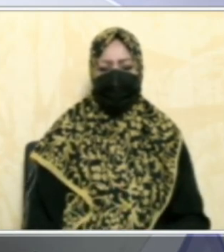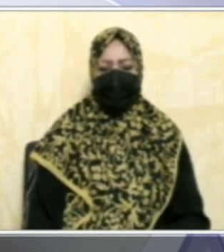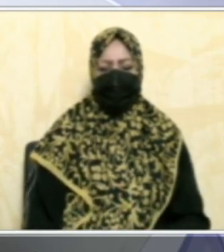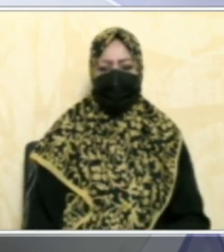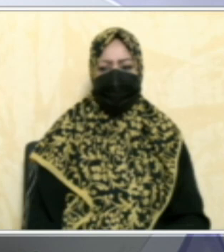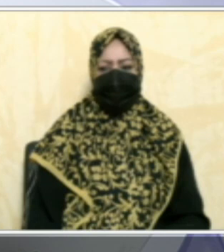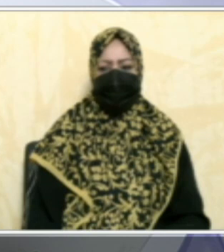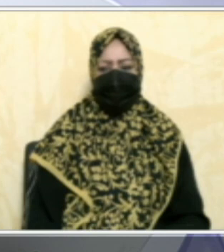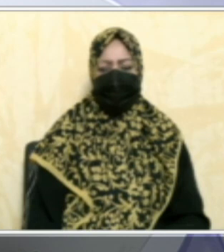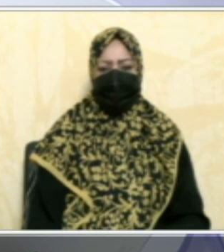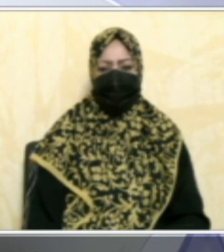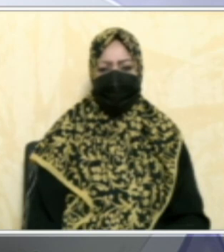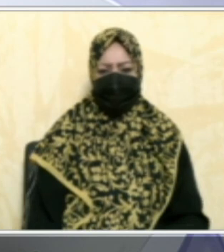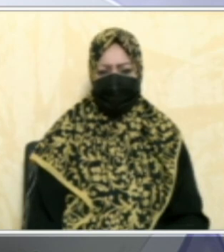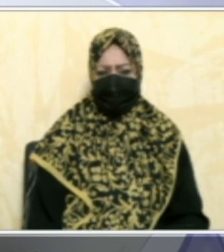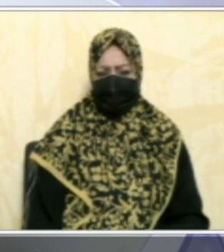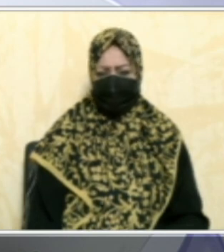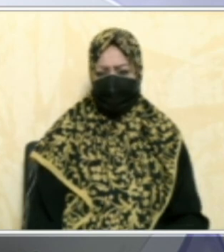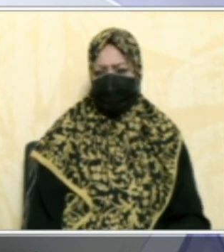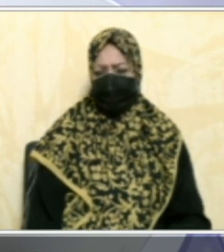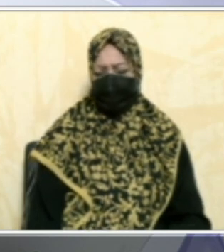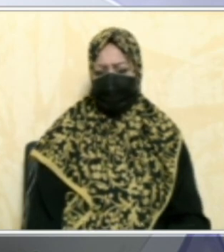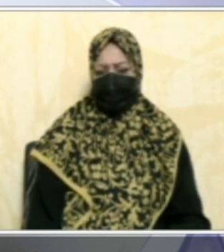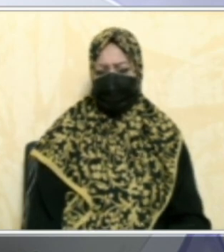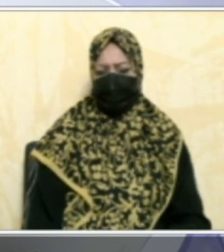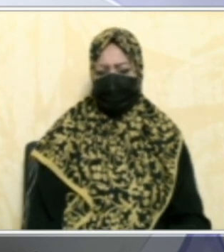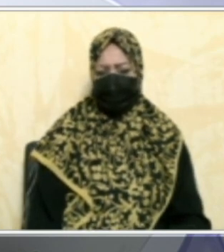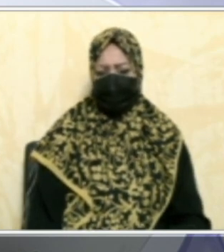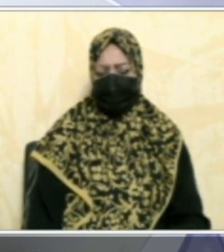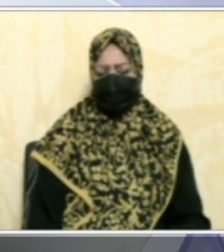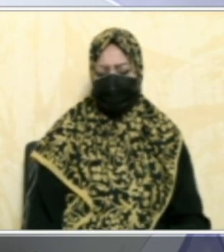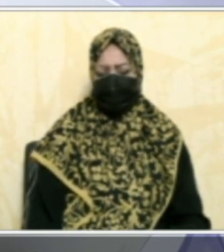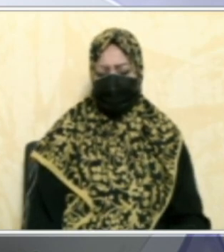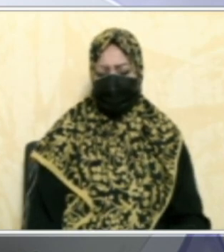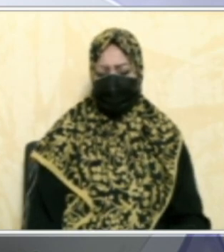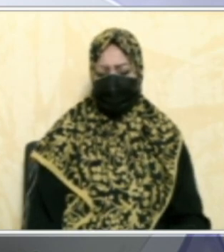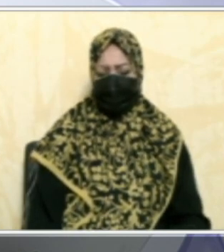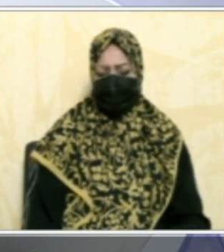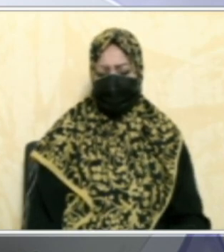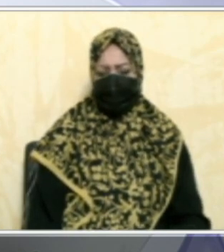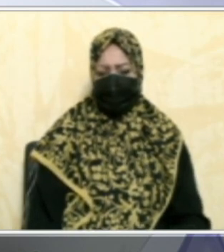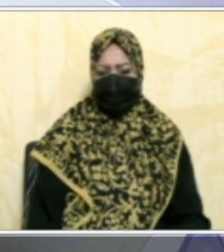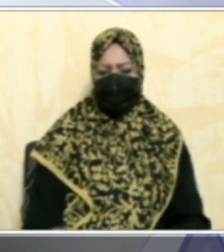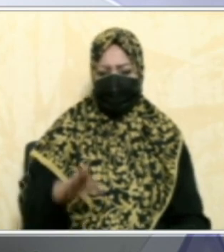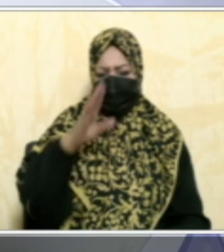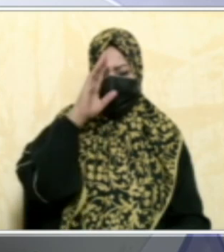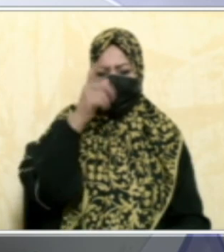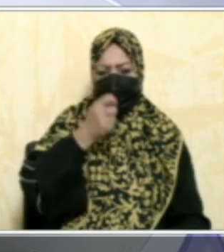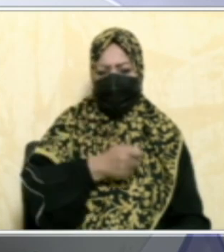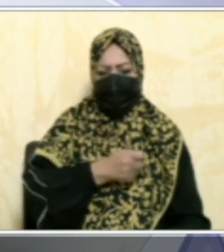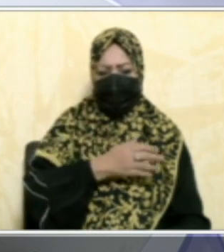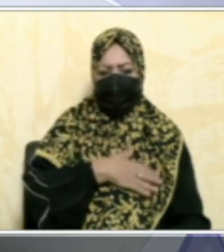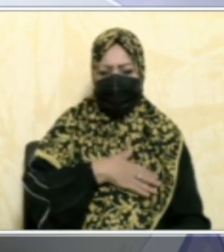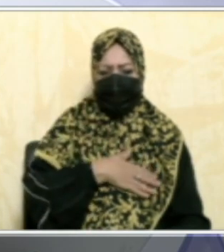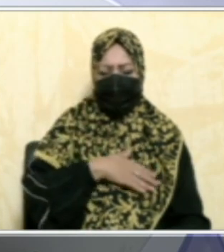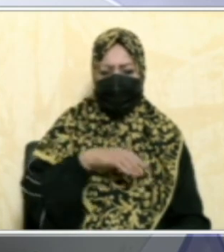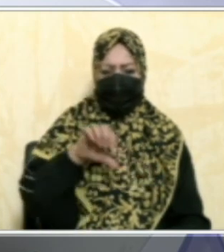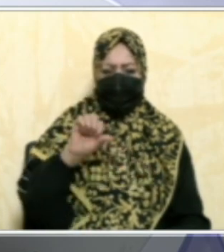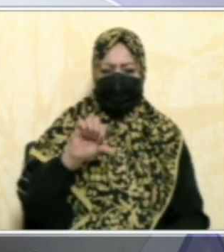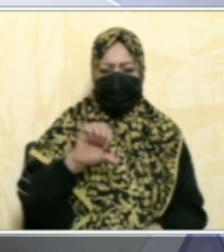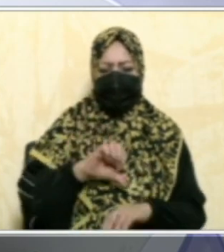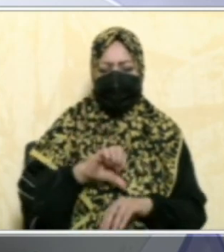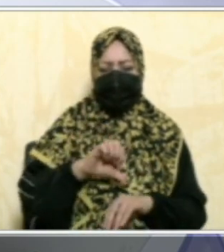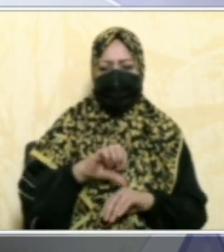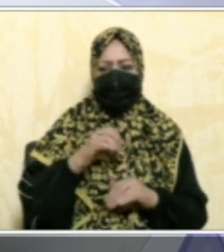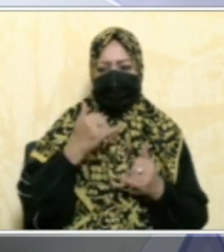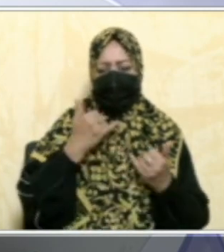أخ عبد المنعم تفضل. السلام عليكم. وعليكم السلام. فوزي من طرابلس. الأخ فوزي من طرابلس مرحبتين بك. أنا